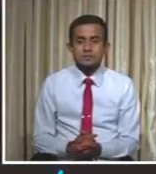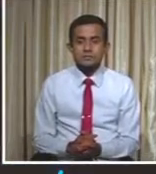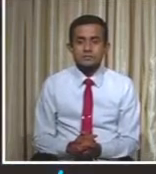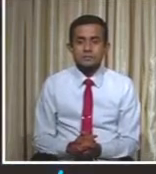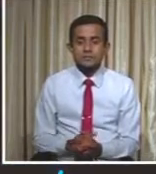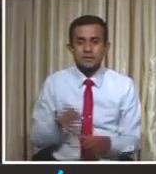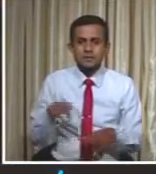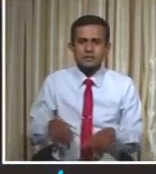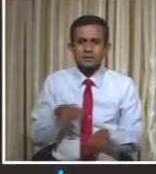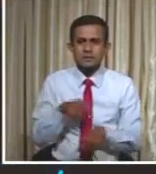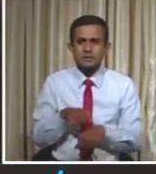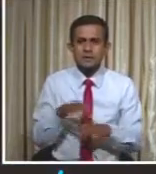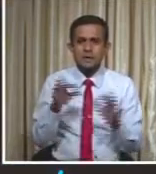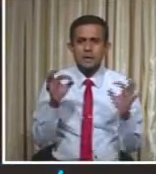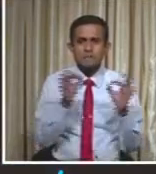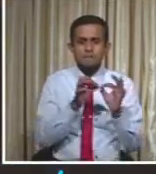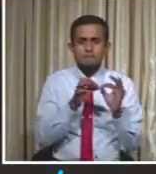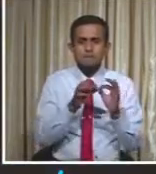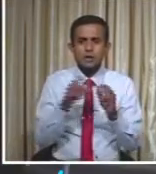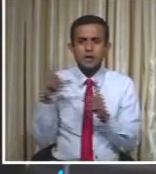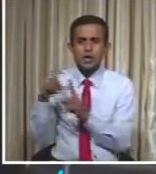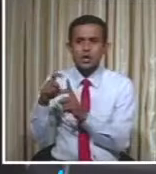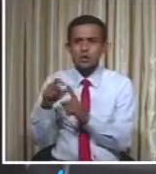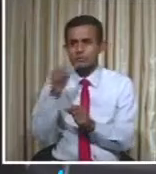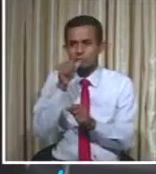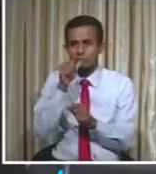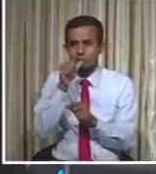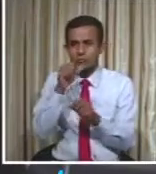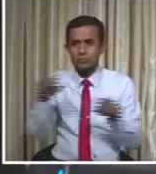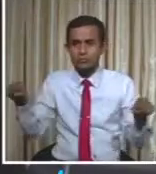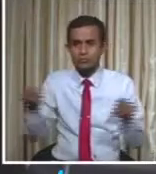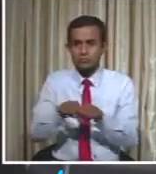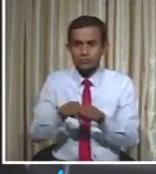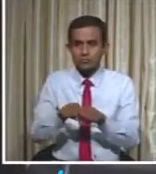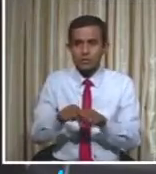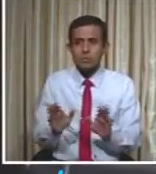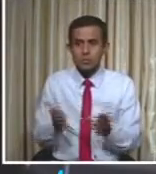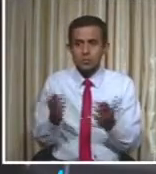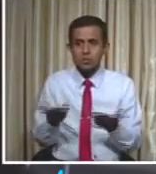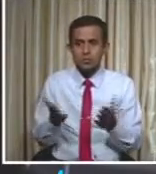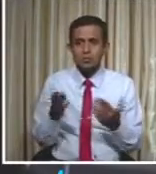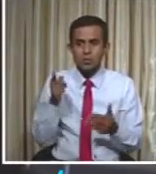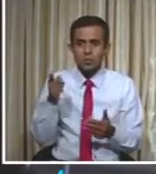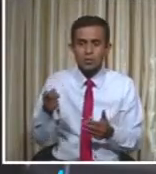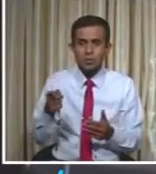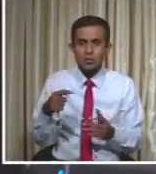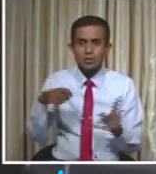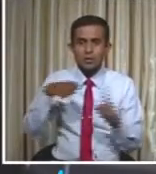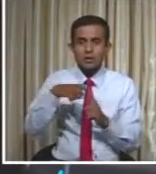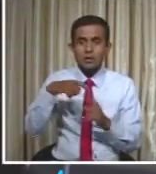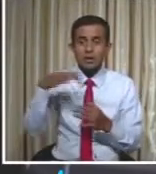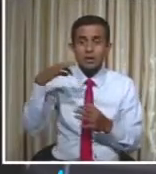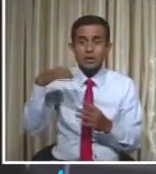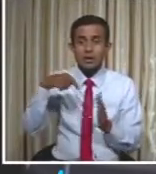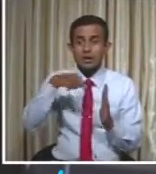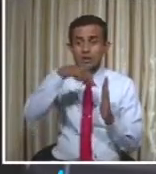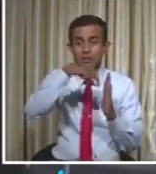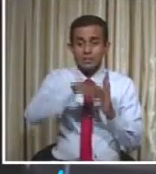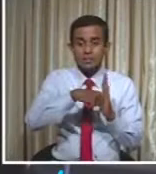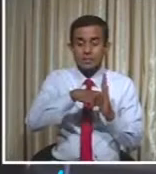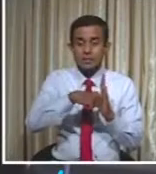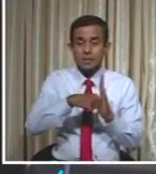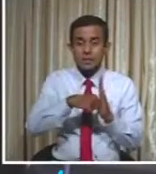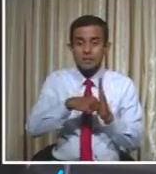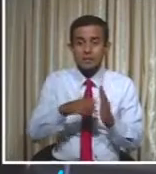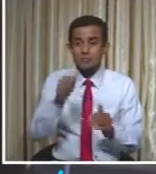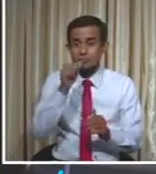දැන් ඇත්තටම බියගම ඉඳලා දොම්පෙත දක්වා ජලනාල ඉලිම සිදු කරමින් තිබෙනවා. ඒ කැලණි දකුණු ඉවුරු මහා